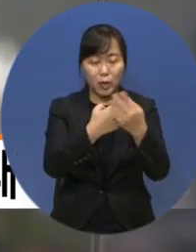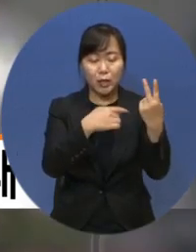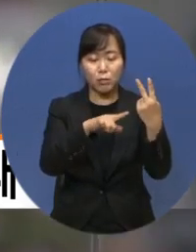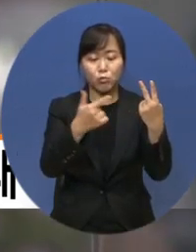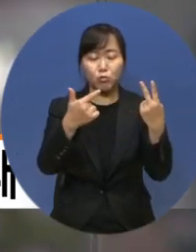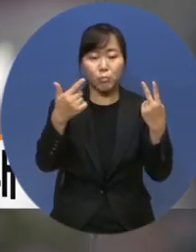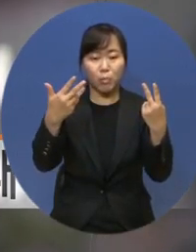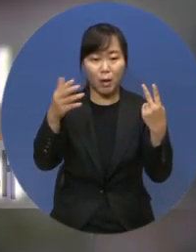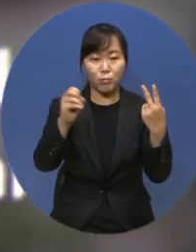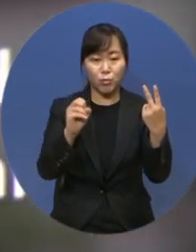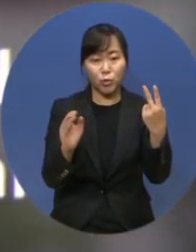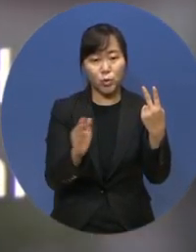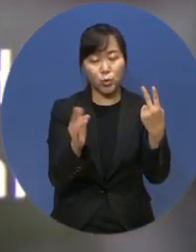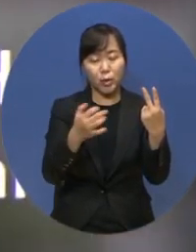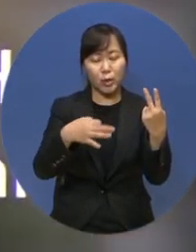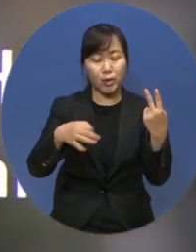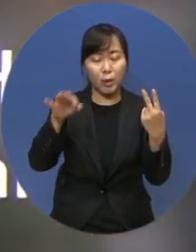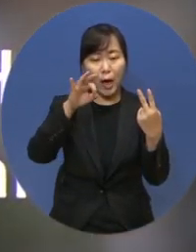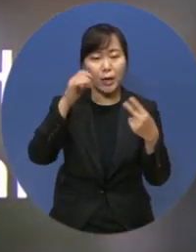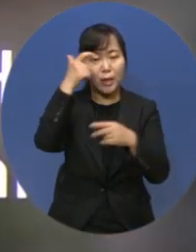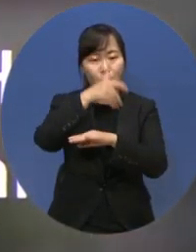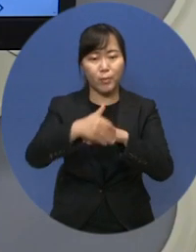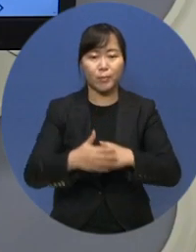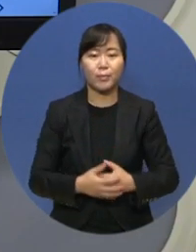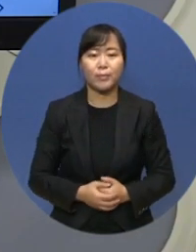8% 인상 할 예정입니다